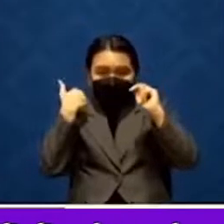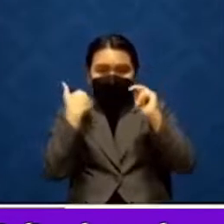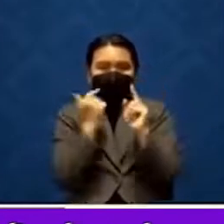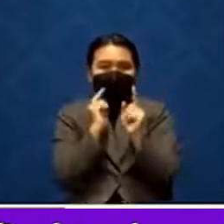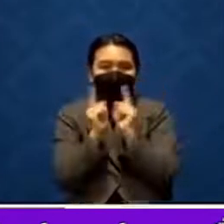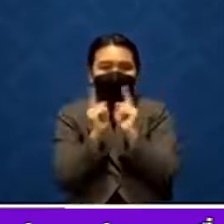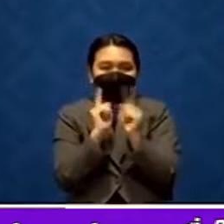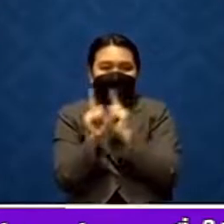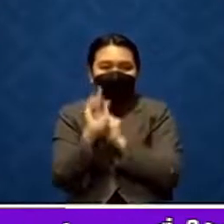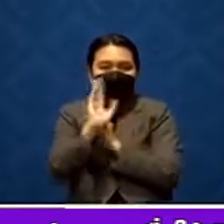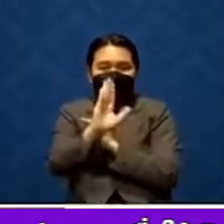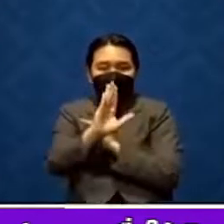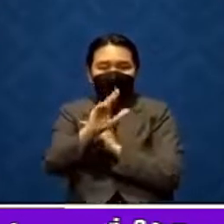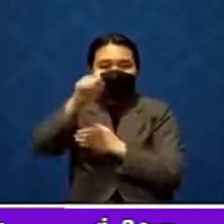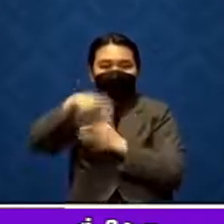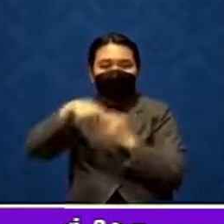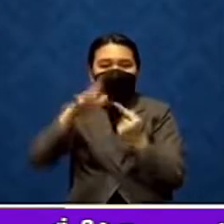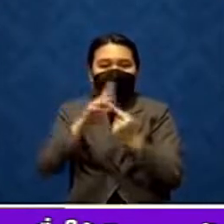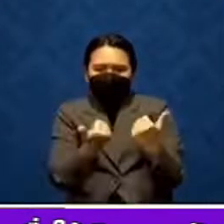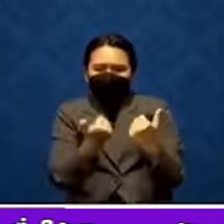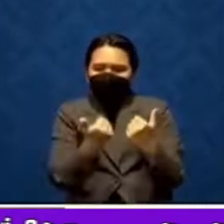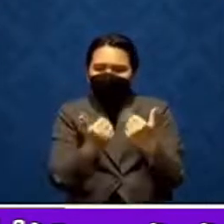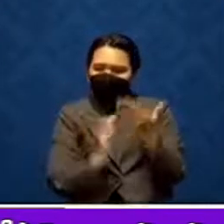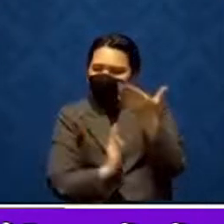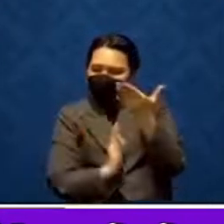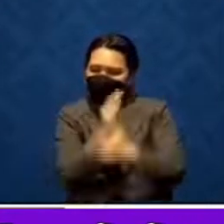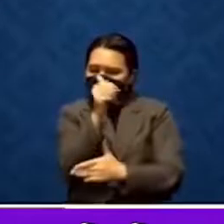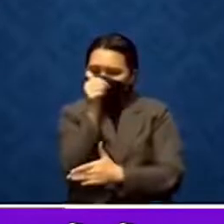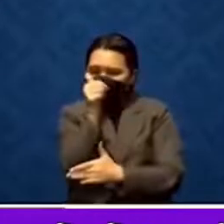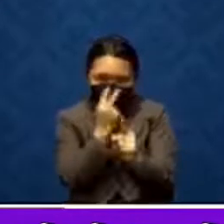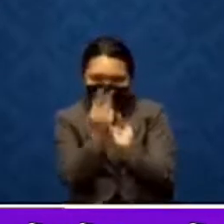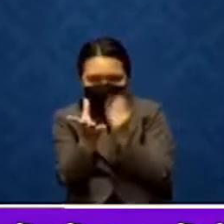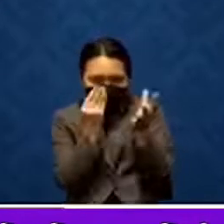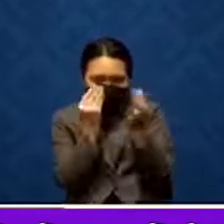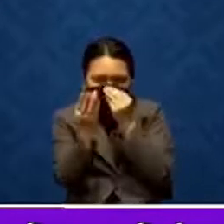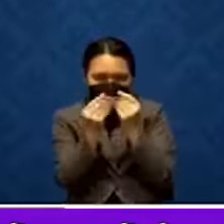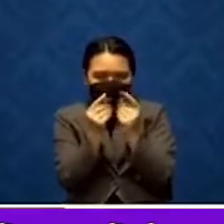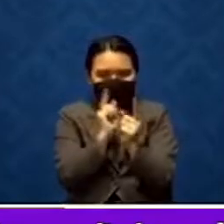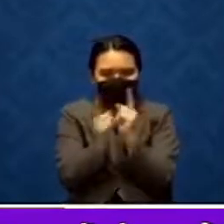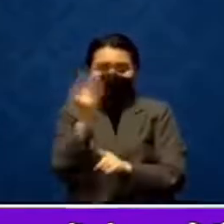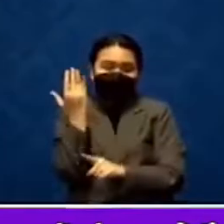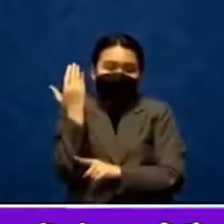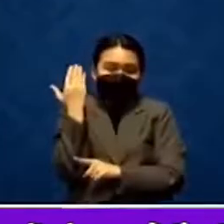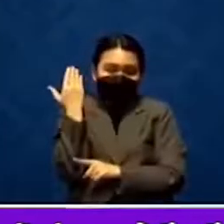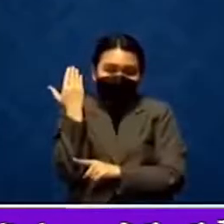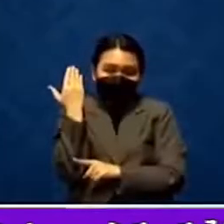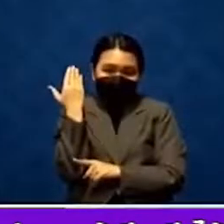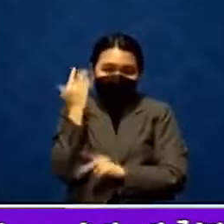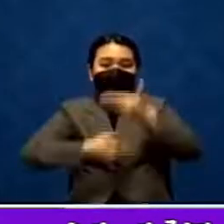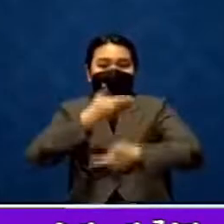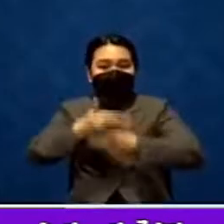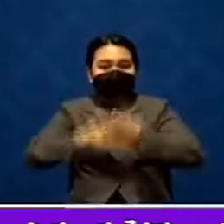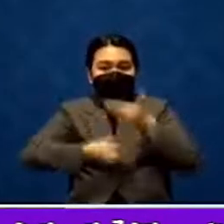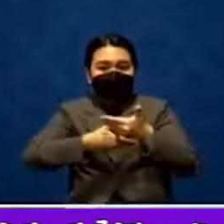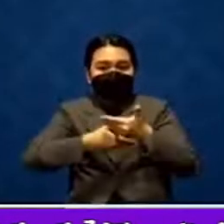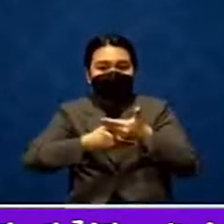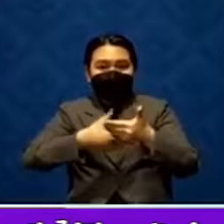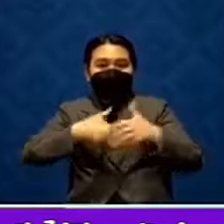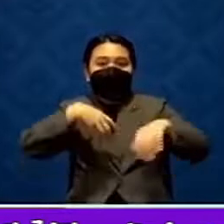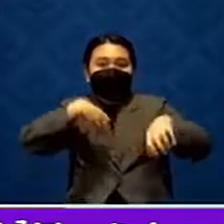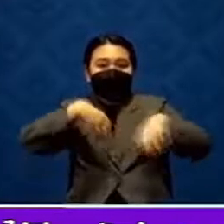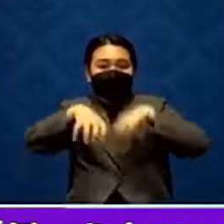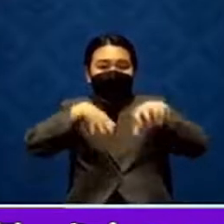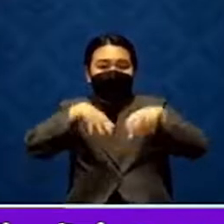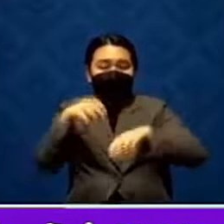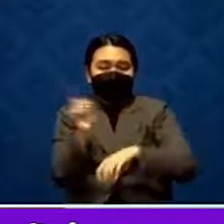อุที่ประสบความสำเร็จอย่างยิ่งยวดกระทรวงพาณิชย์ก็ตามไปเจรจากับซาอุกระทรวงพาณิชย์จัดแมทชิ่งระ